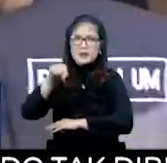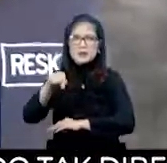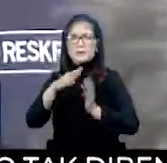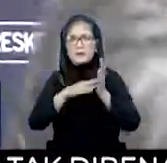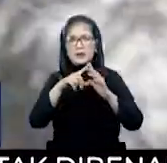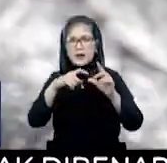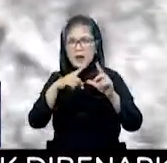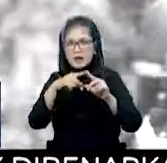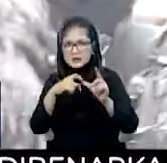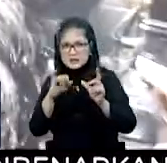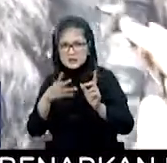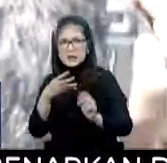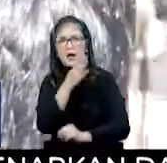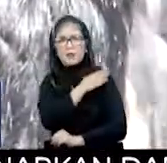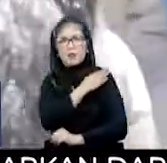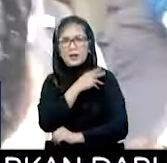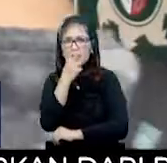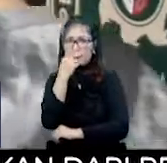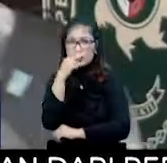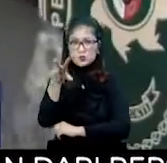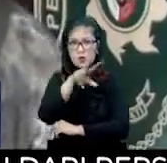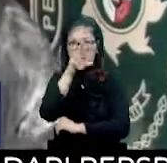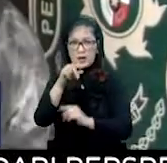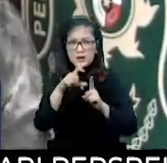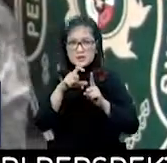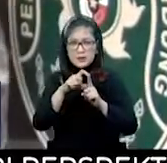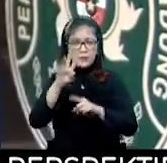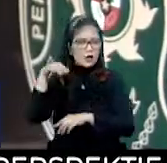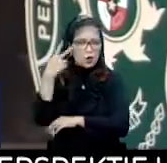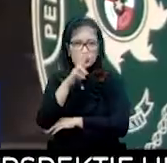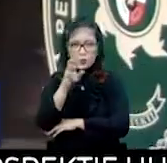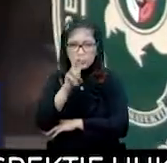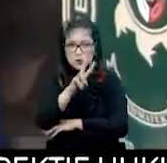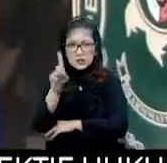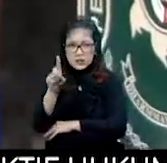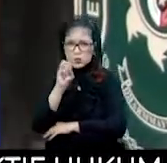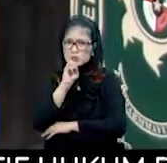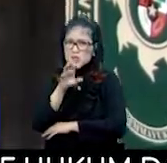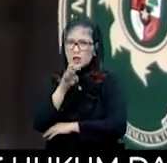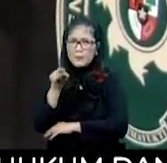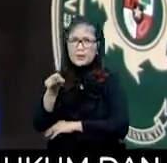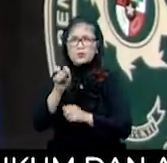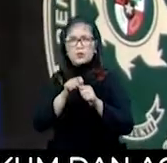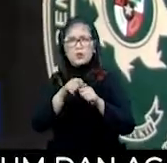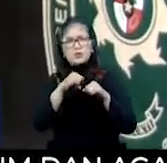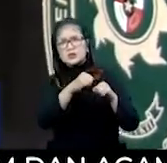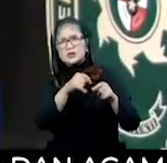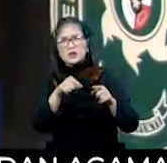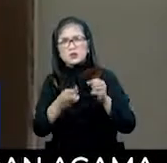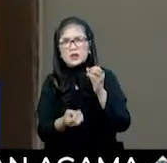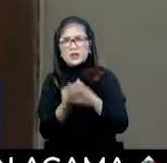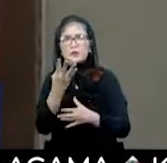Jawa Barat pada Desember 2021 lalu isi ceramah terdakwa melenceng dan berpotensi menimbulkan polemik di